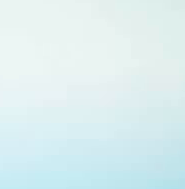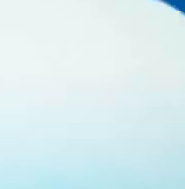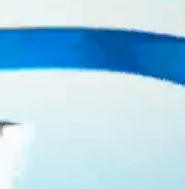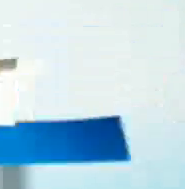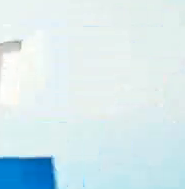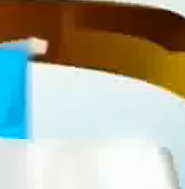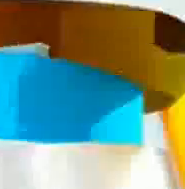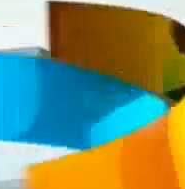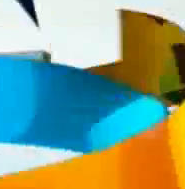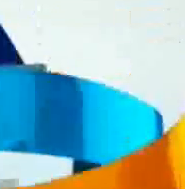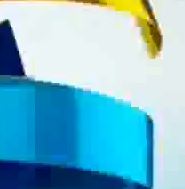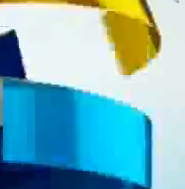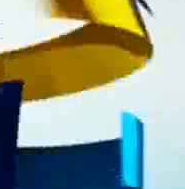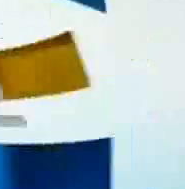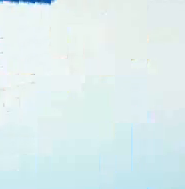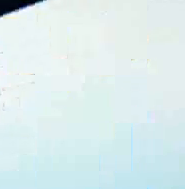Υπότιτλοι AUTHORWAVE